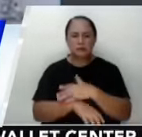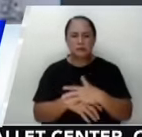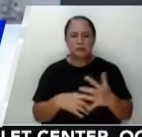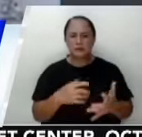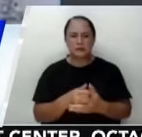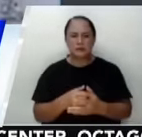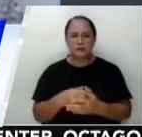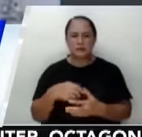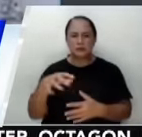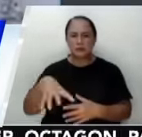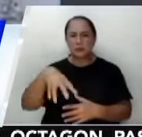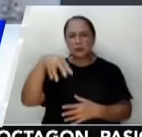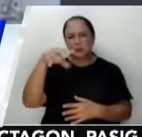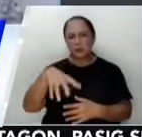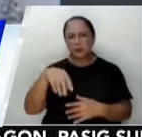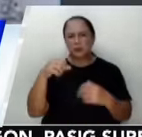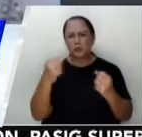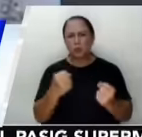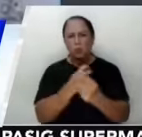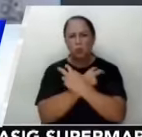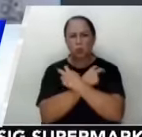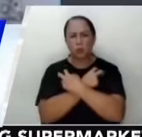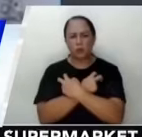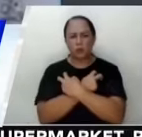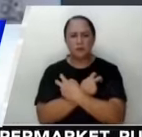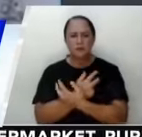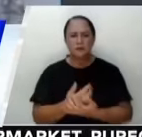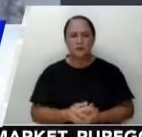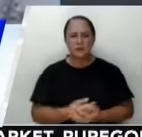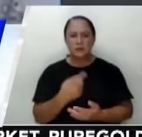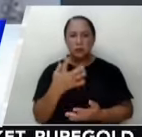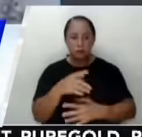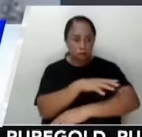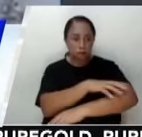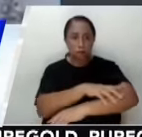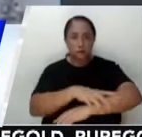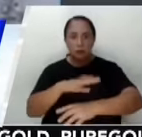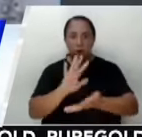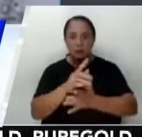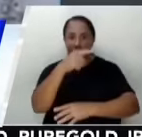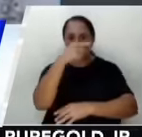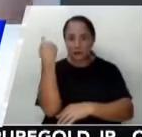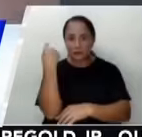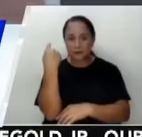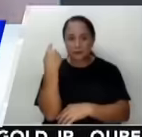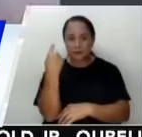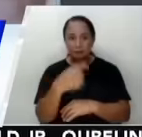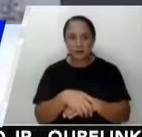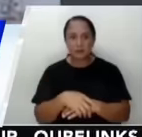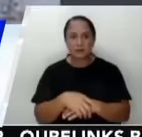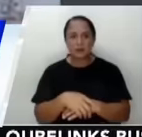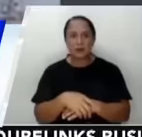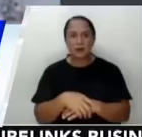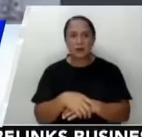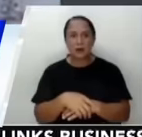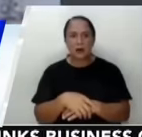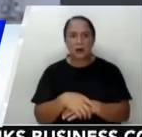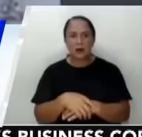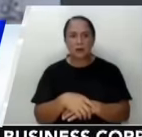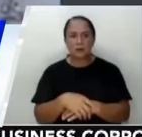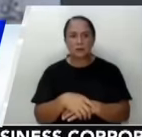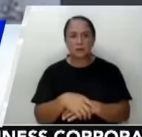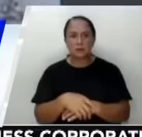sa labay na yun. Grabing itim. Saan pa po? Pantakin po niyo, ma'am.